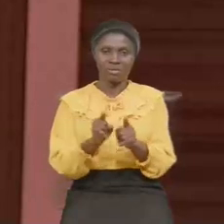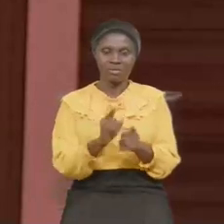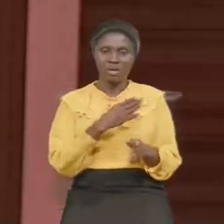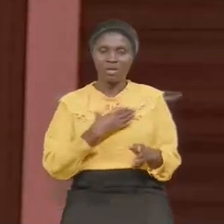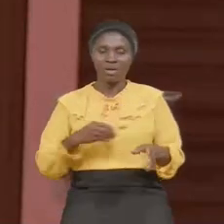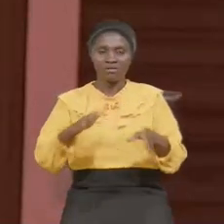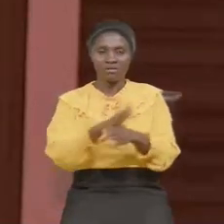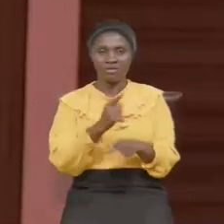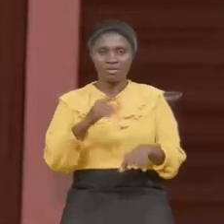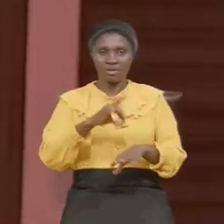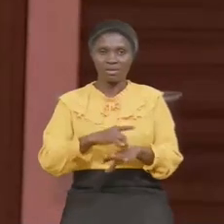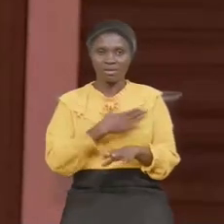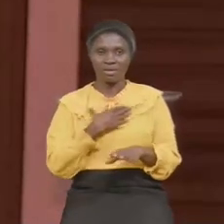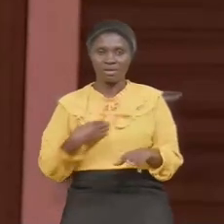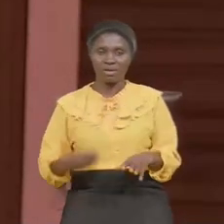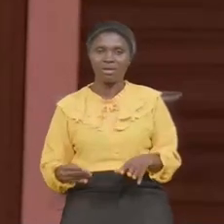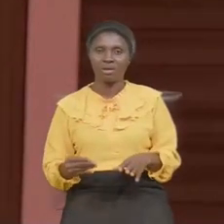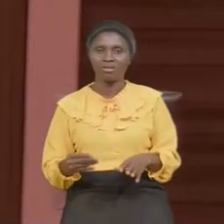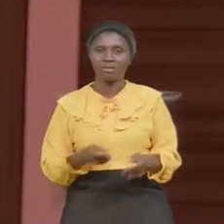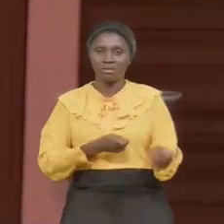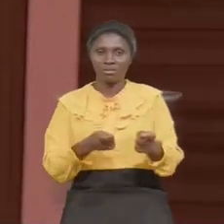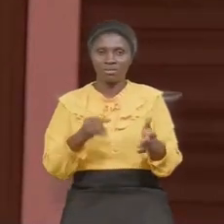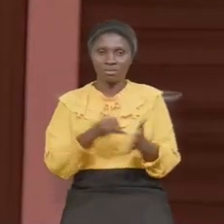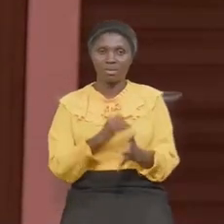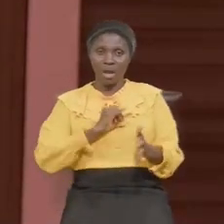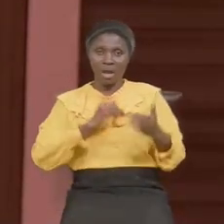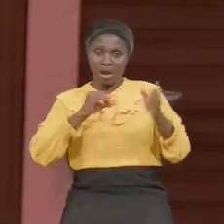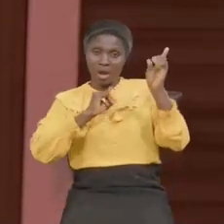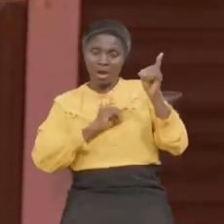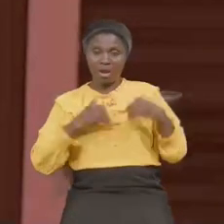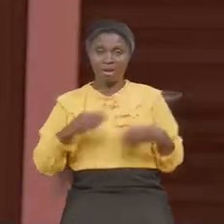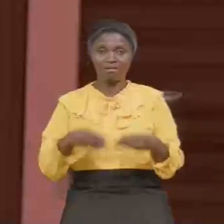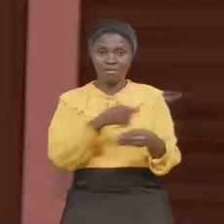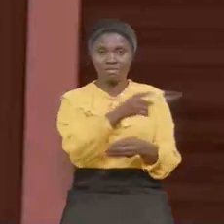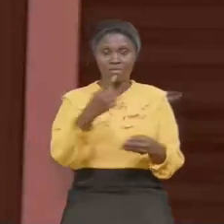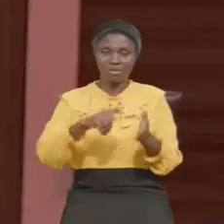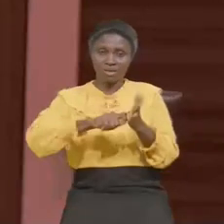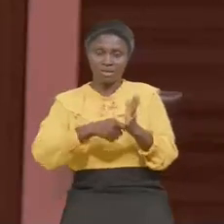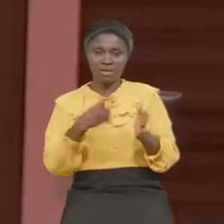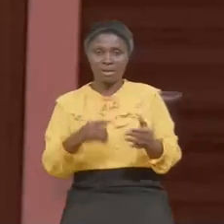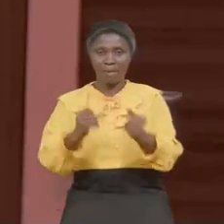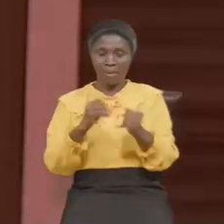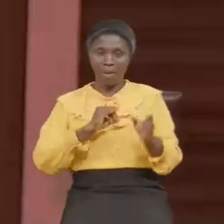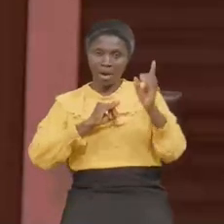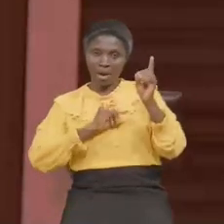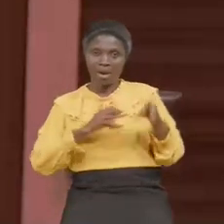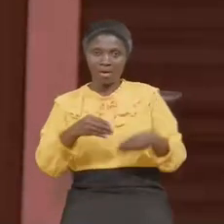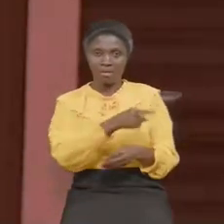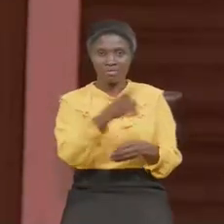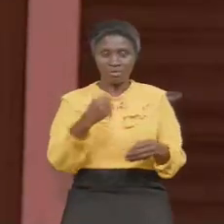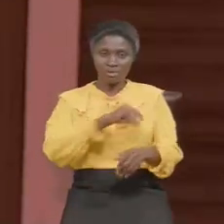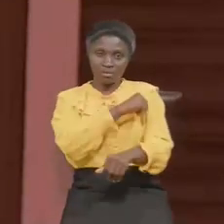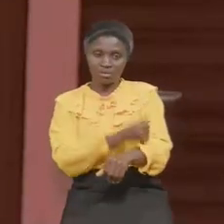Et la sujettissez. Je vous ai donné la clé. Je vous ai donné la puissance. Je vous ai donné l'autorité. Vous êtes dignes à mes